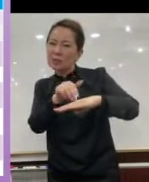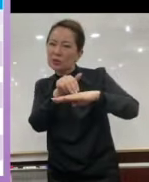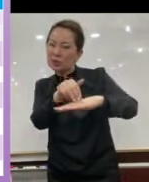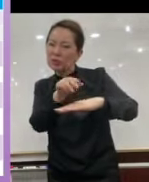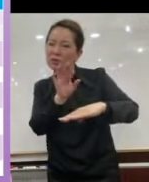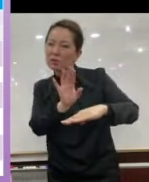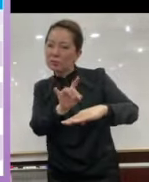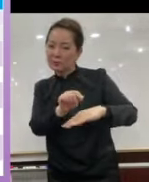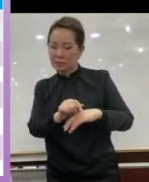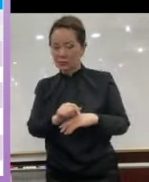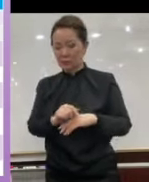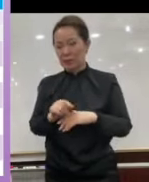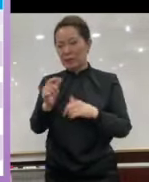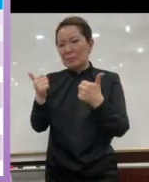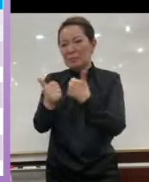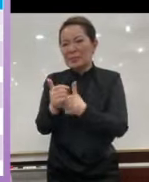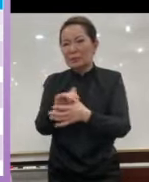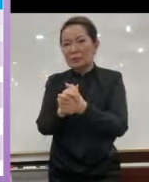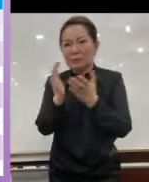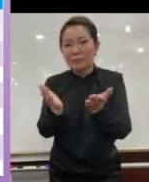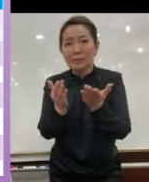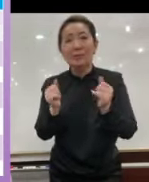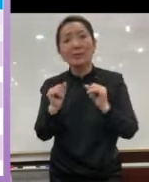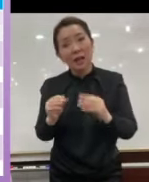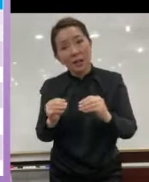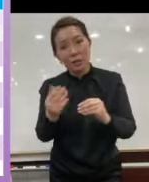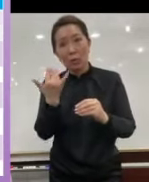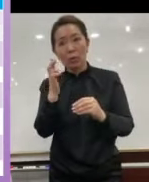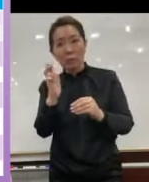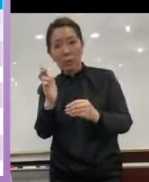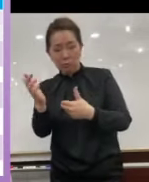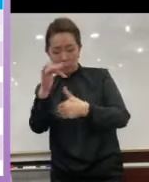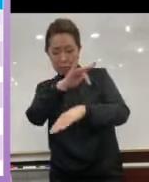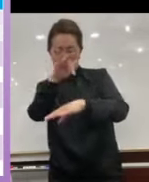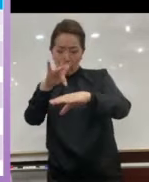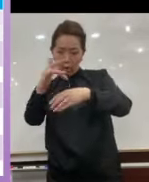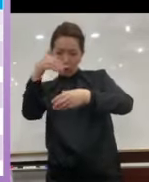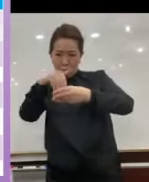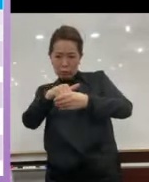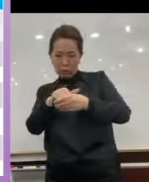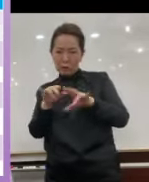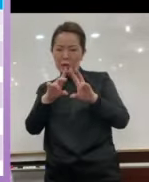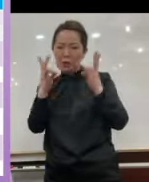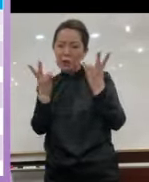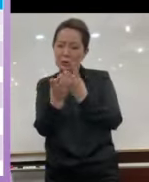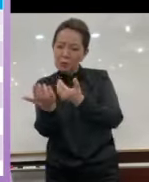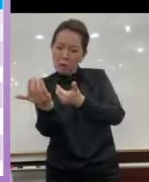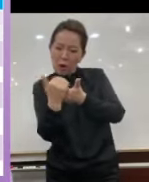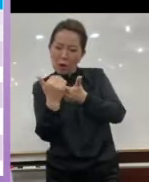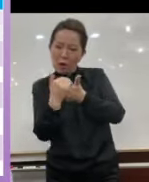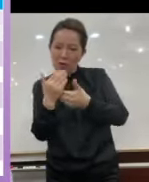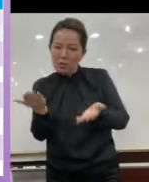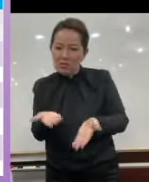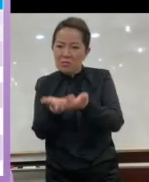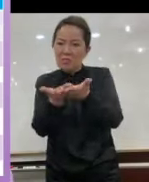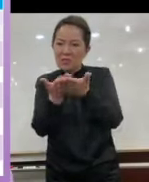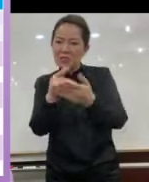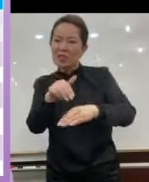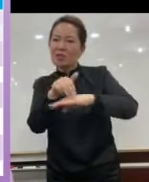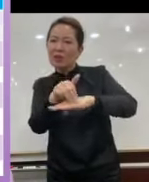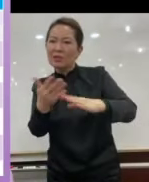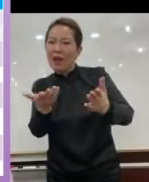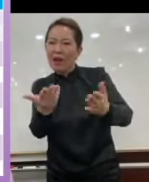Угаасаа одоо тий Улаанбаатар хотод одоо нийгмийн оролцоог дэмжих ямар ямар тогтолцоонууд байна вэ гэдэг зүйлүүд бол анханасаа